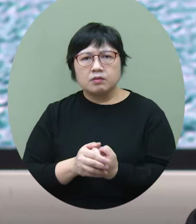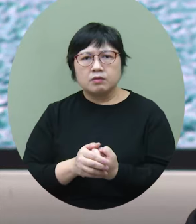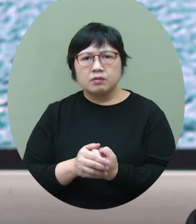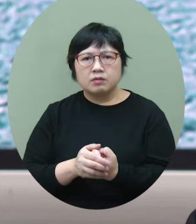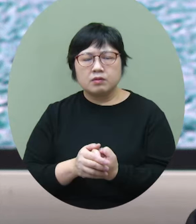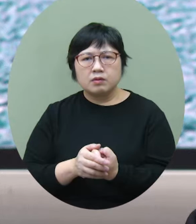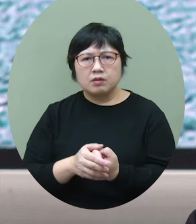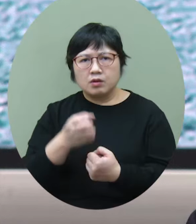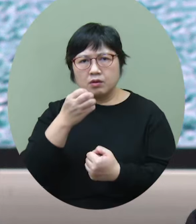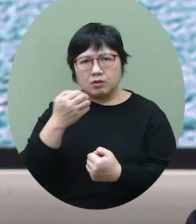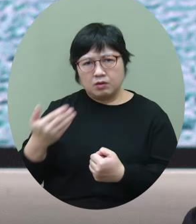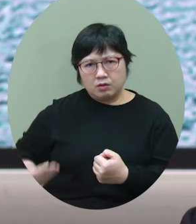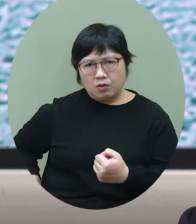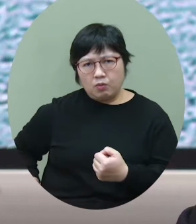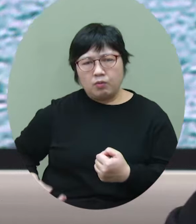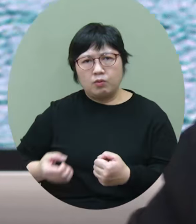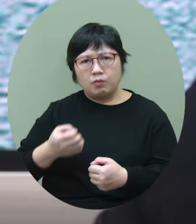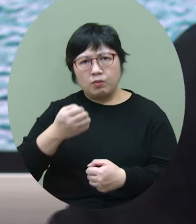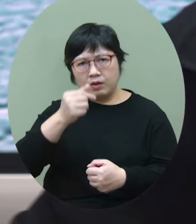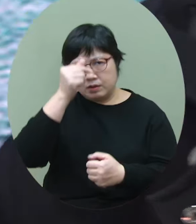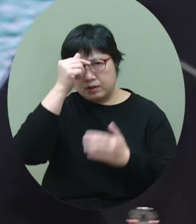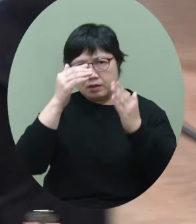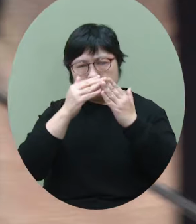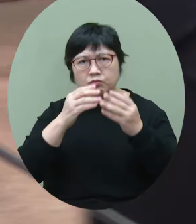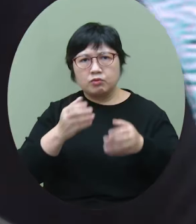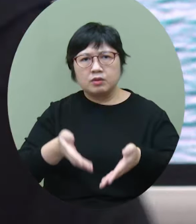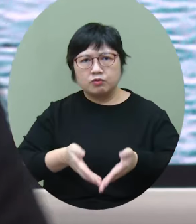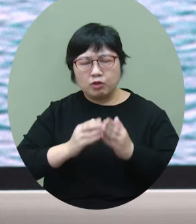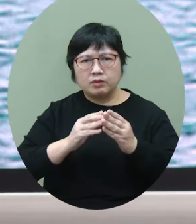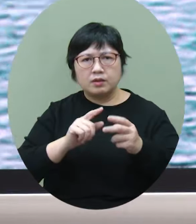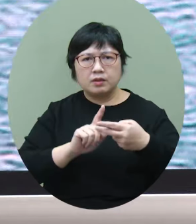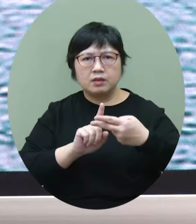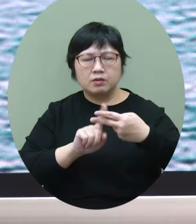就住廣華醫院重建工程嗰個地盤咧，其實就